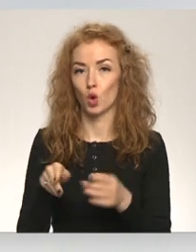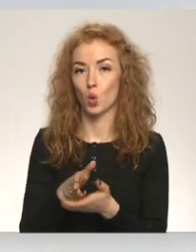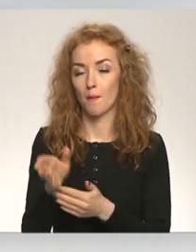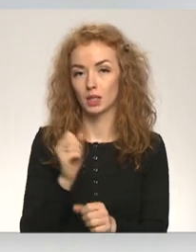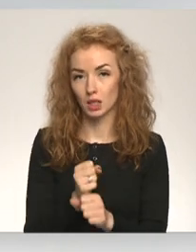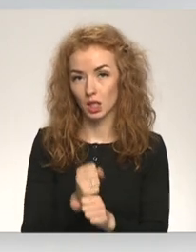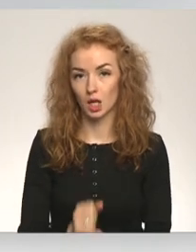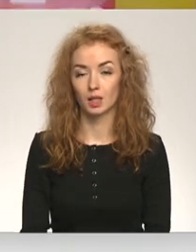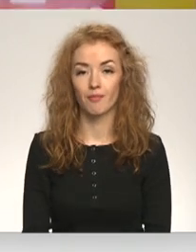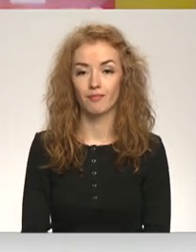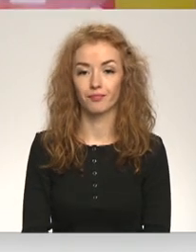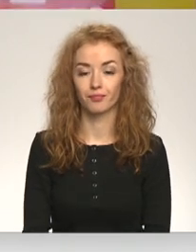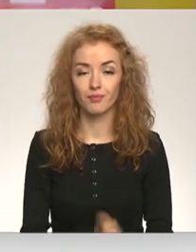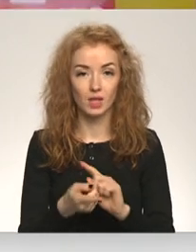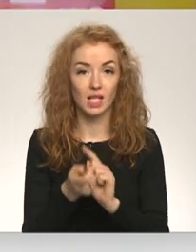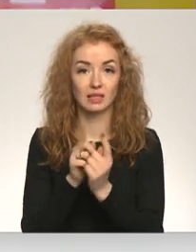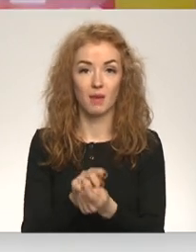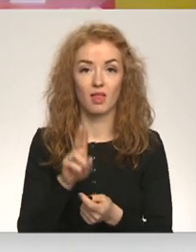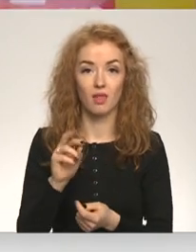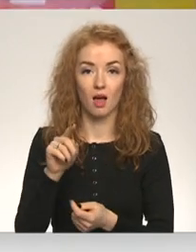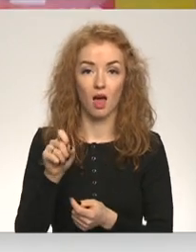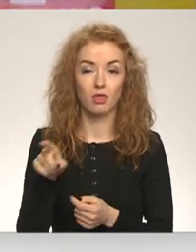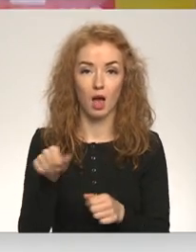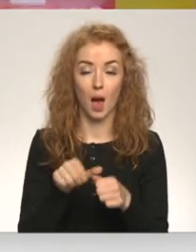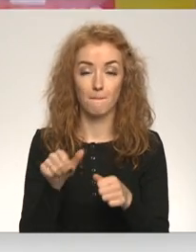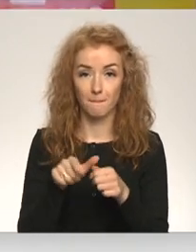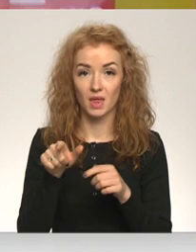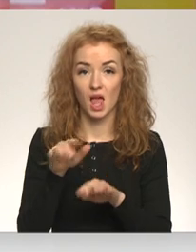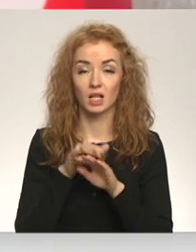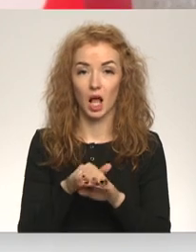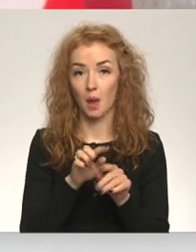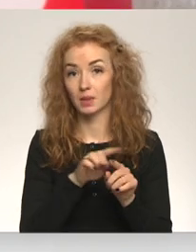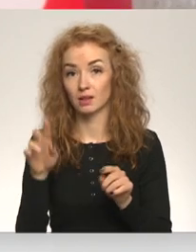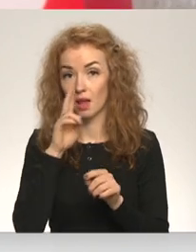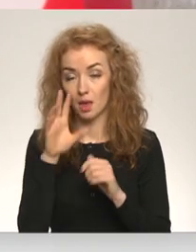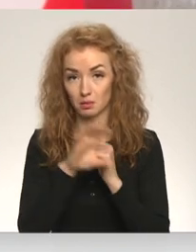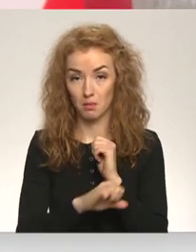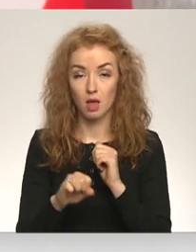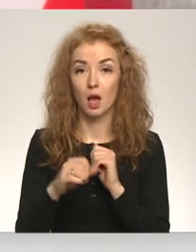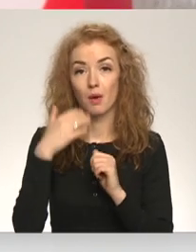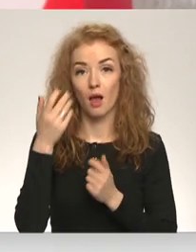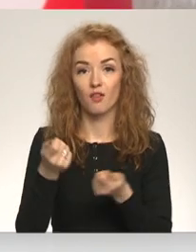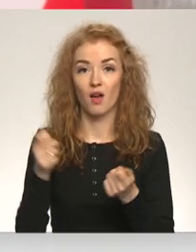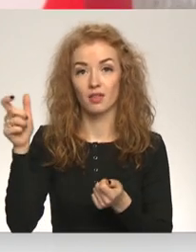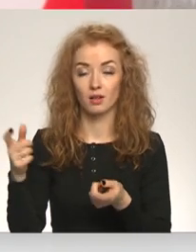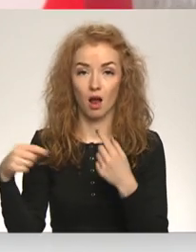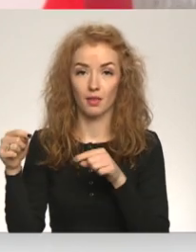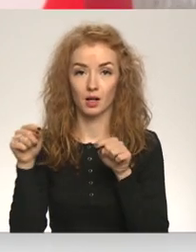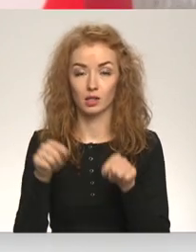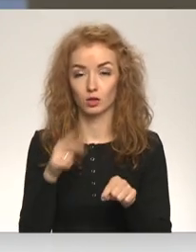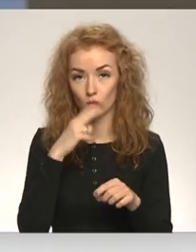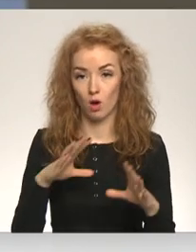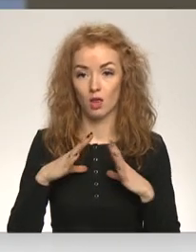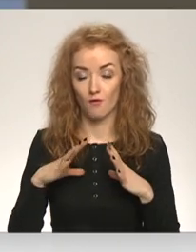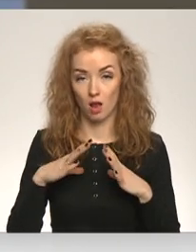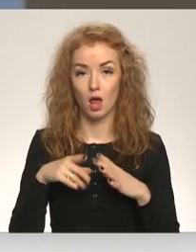jomā strādāt. Izmaiņas neretas aptiekas darbībā būs spēkā vēl nedēļu. Kad vadītāja atgriezīsies no atvaļinājuma,